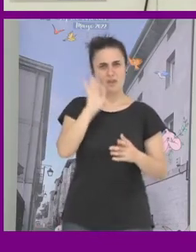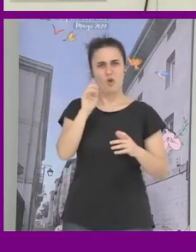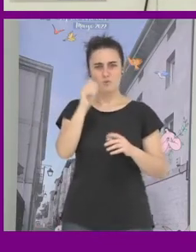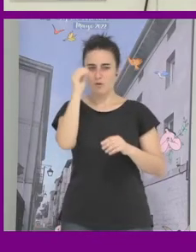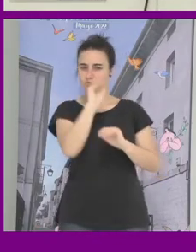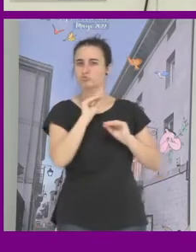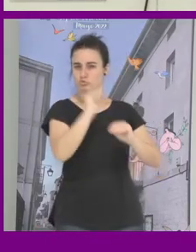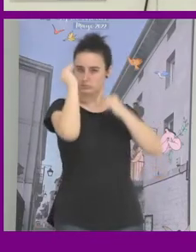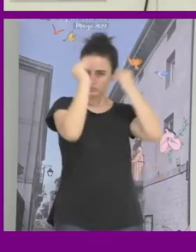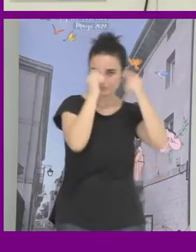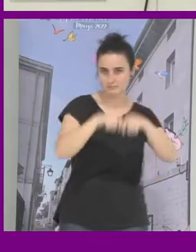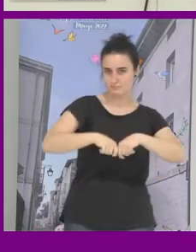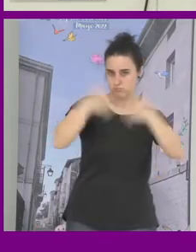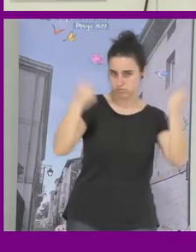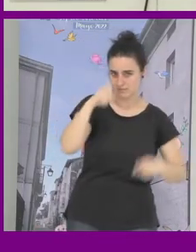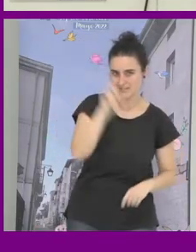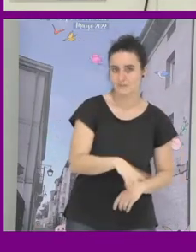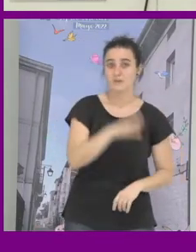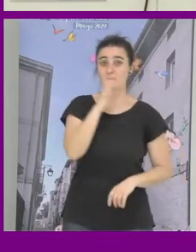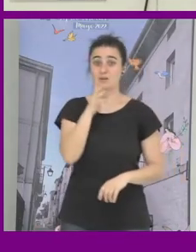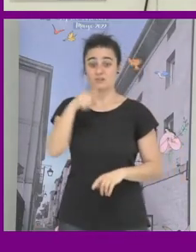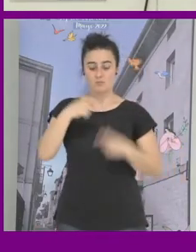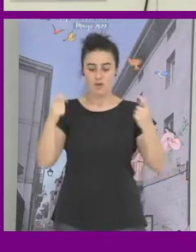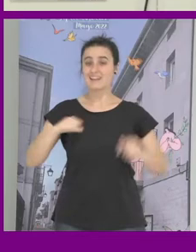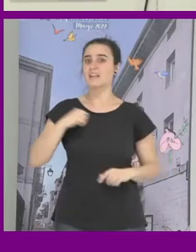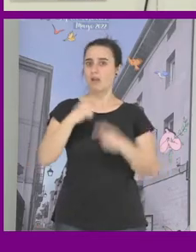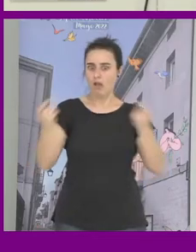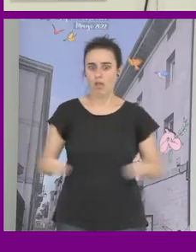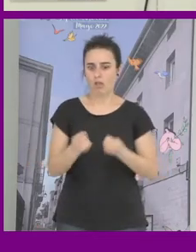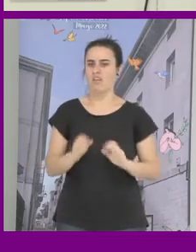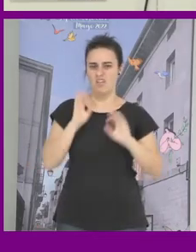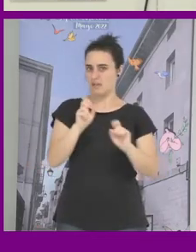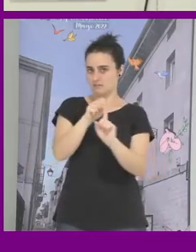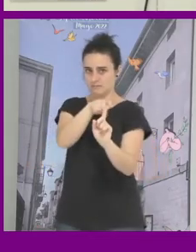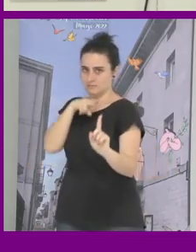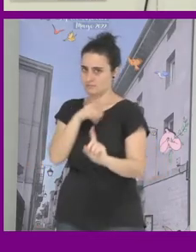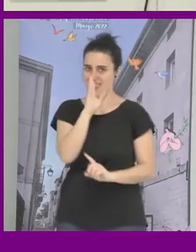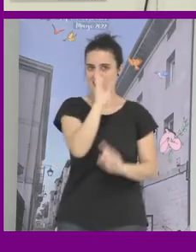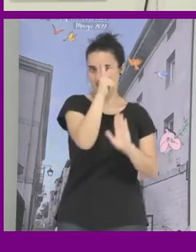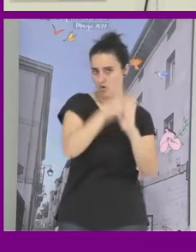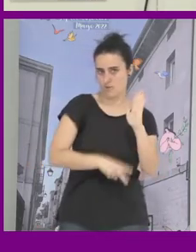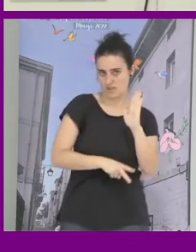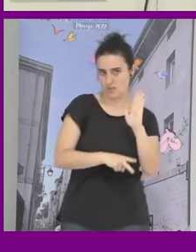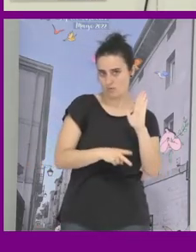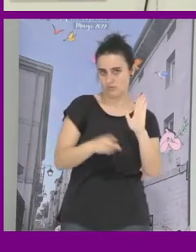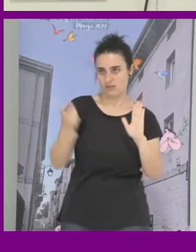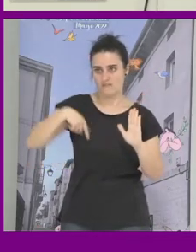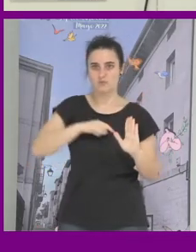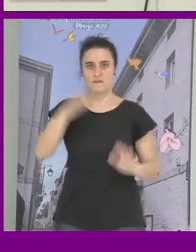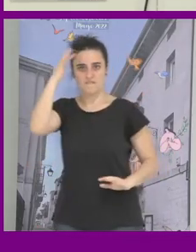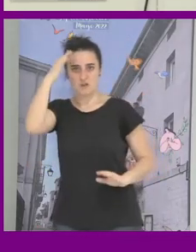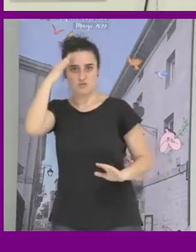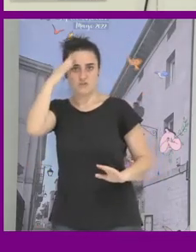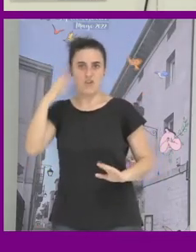zait, ba, klinikaen propaganda zeharo heteronormatiboa dela eta hori, ba, talka egiten duela, ba, filosofia boioarekin, bai? Eta